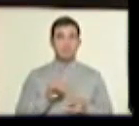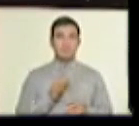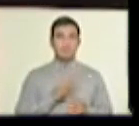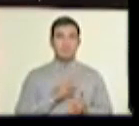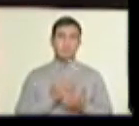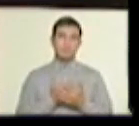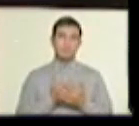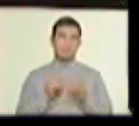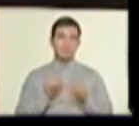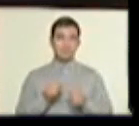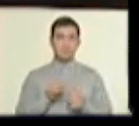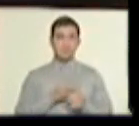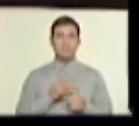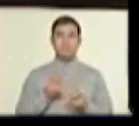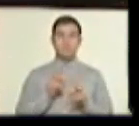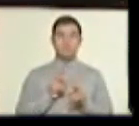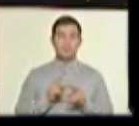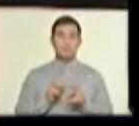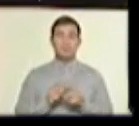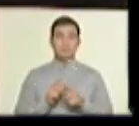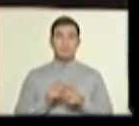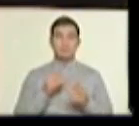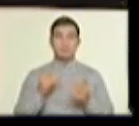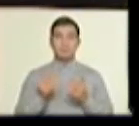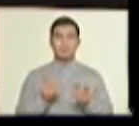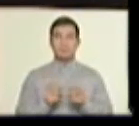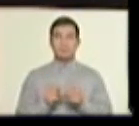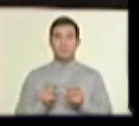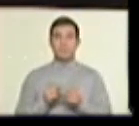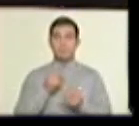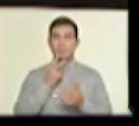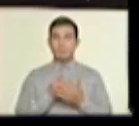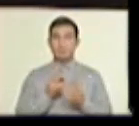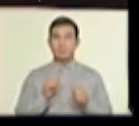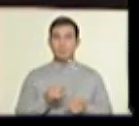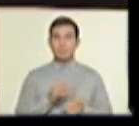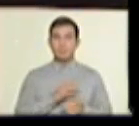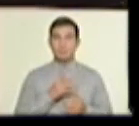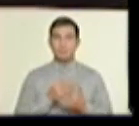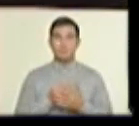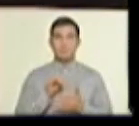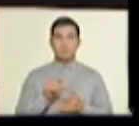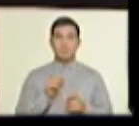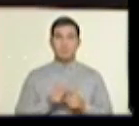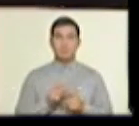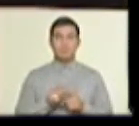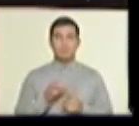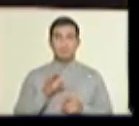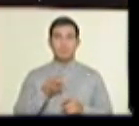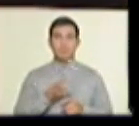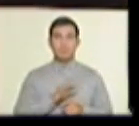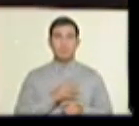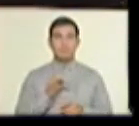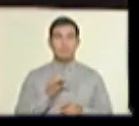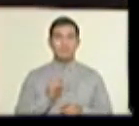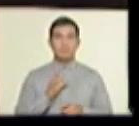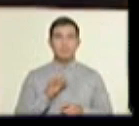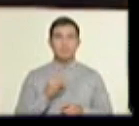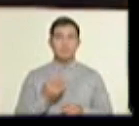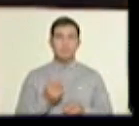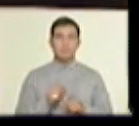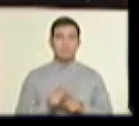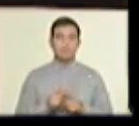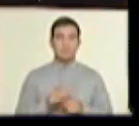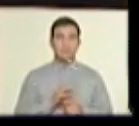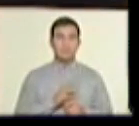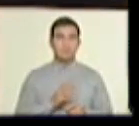misollar tarkibida xuddi shu so'zlarni ko'rgan bo'lsangiz, demak bu so'zlar ot emas, ravish ekanligini